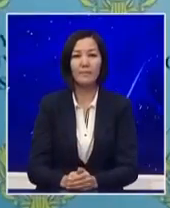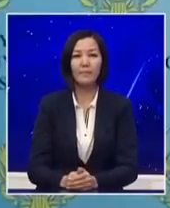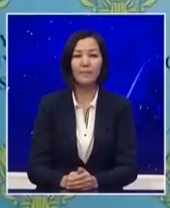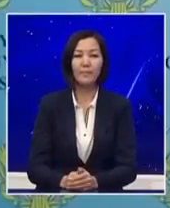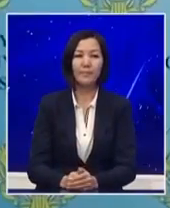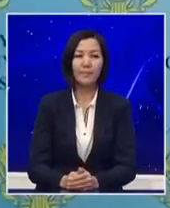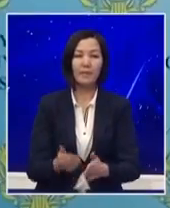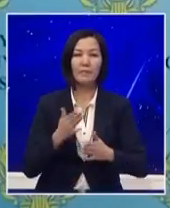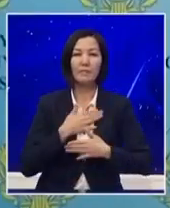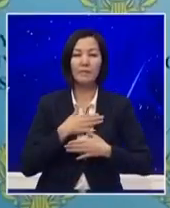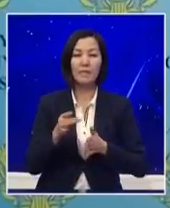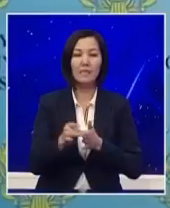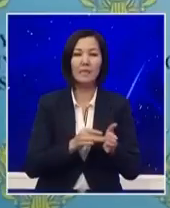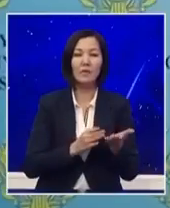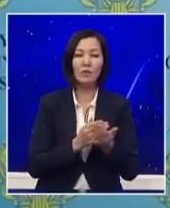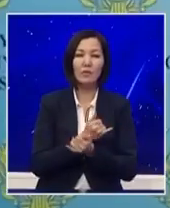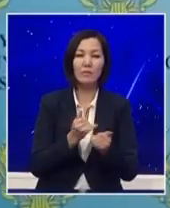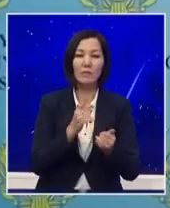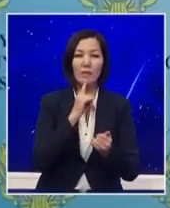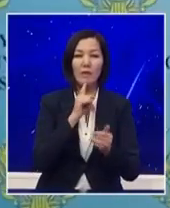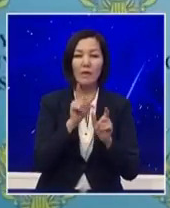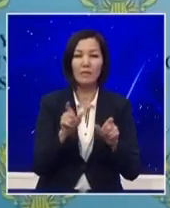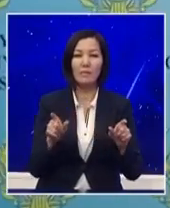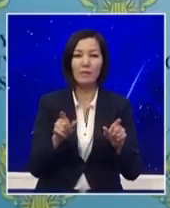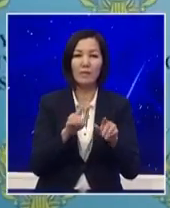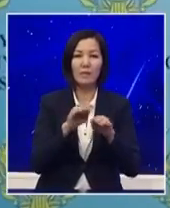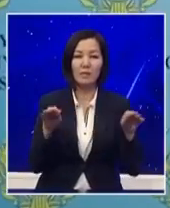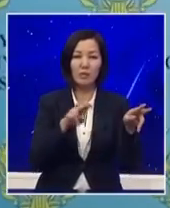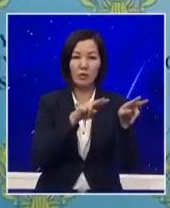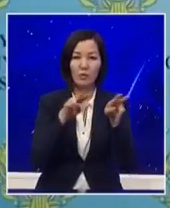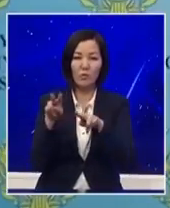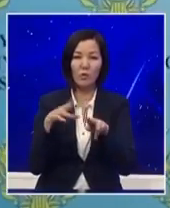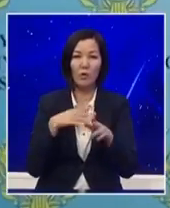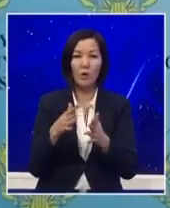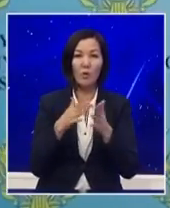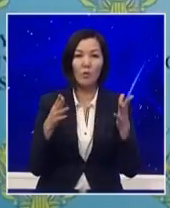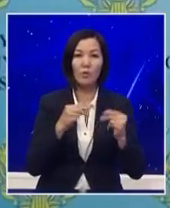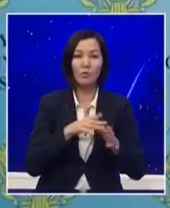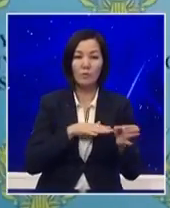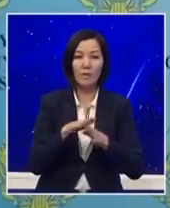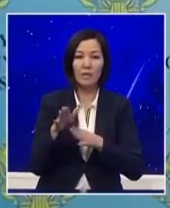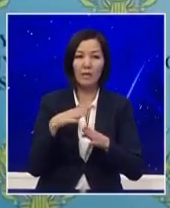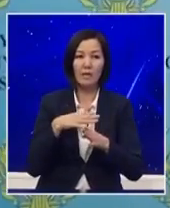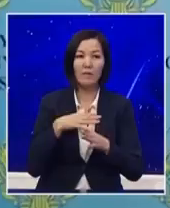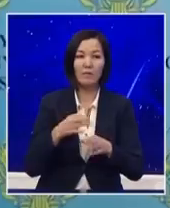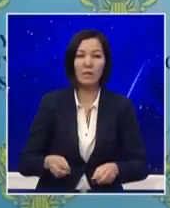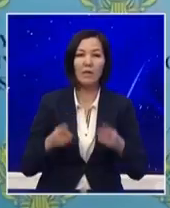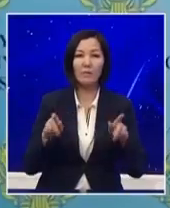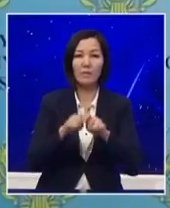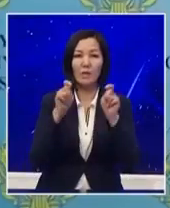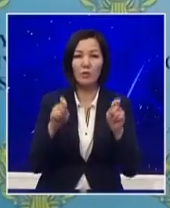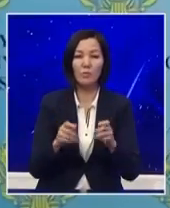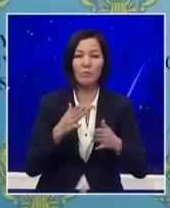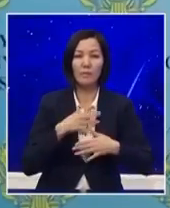Біздің тікелей міндетіміз азаматтардың тыныштығын қорғау. Осы мақсатта күн сайын өте үлкен жұмыстар атқарылып жатыр. Қылмыстарды ашумен қатар